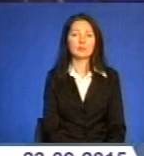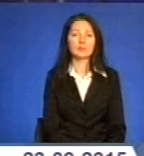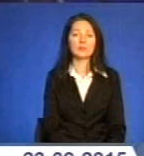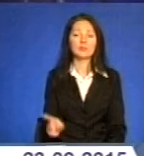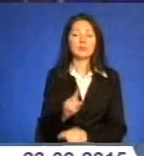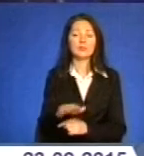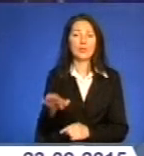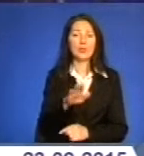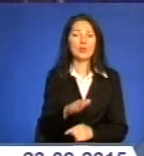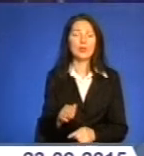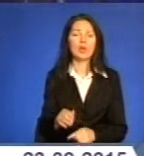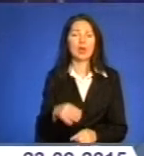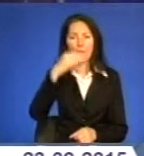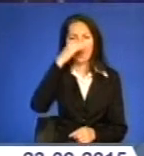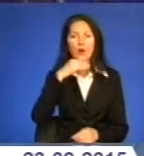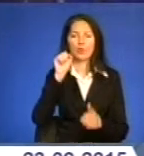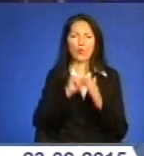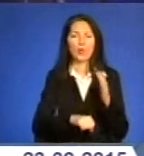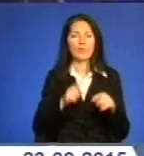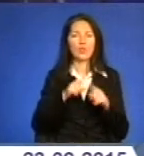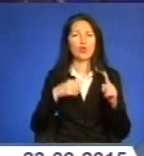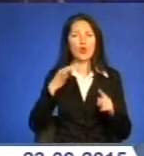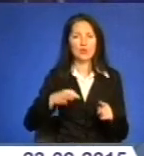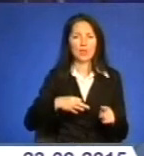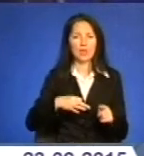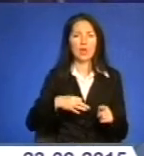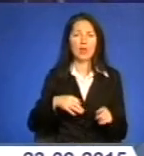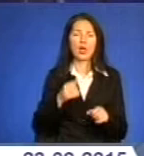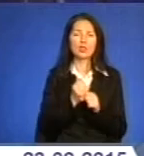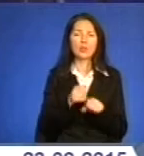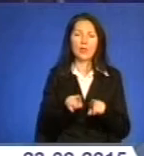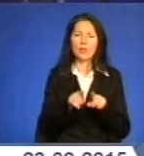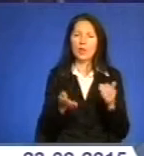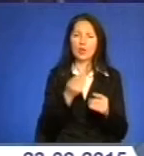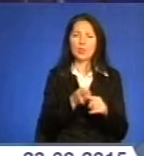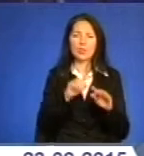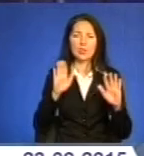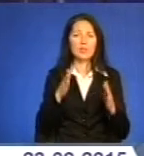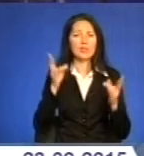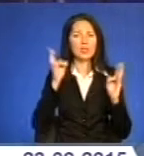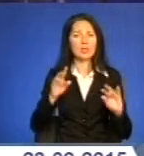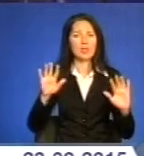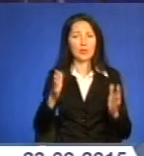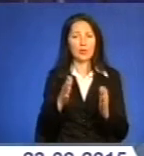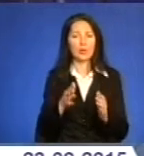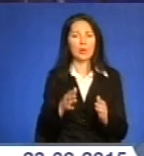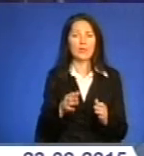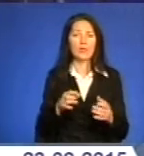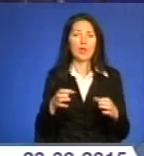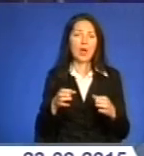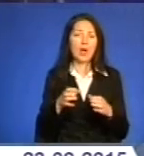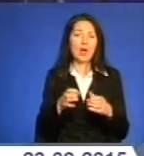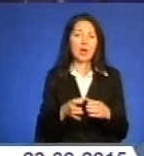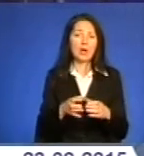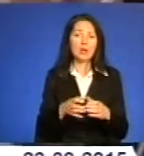На Тернопільщині горе-батько, вбивши рідного сина, вирішив імітувати нещасний випадок. З подробицями сектор зв'язків з громадськістю МВС України в